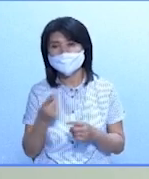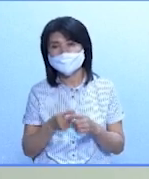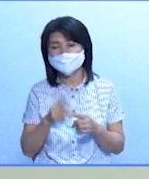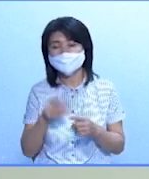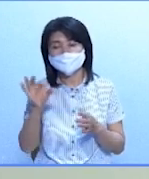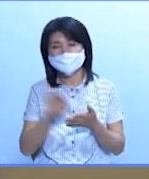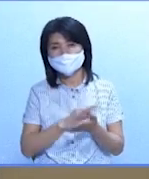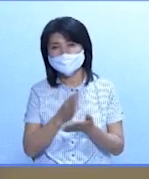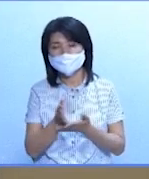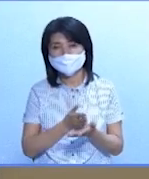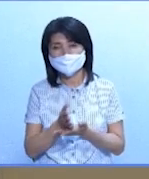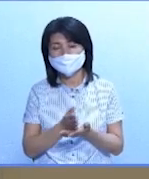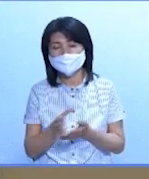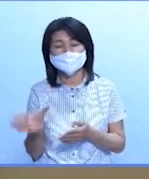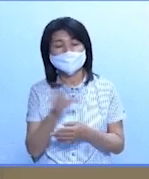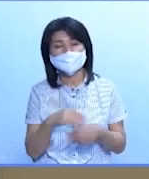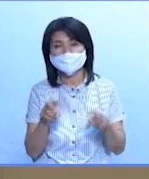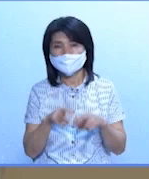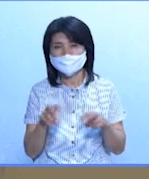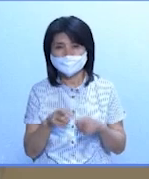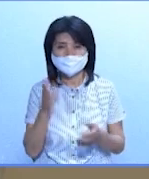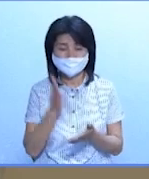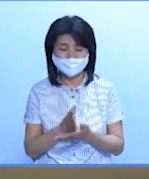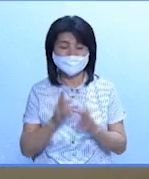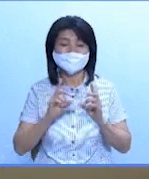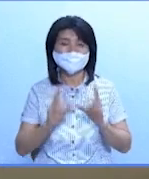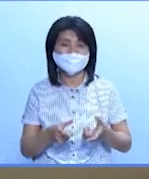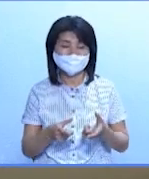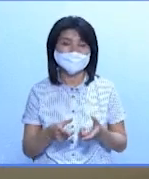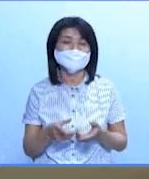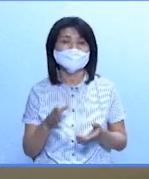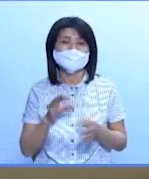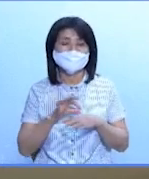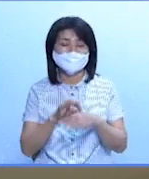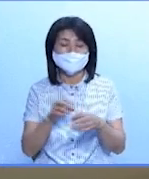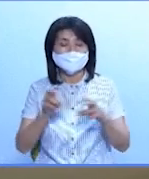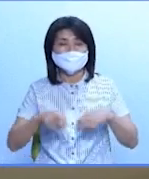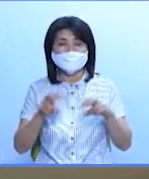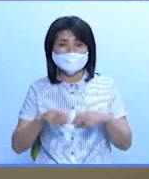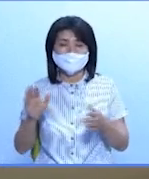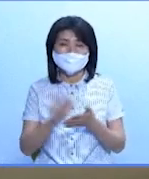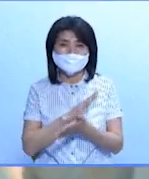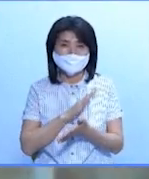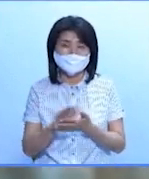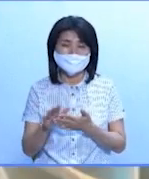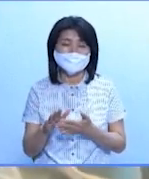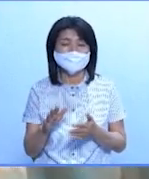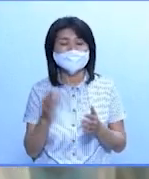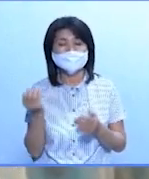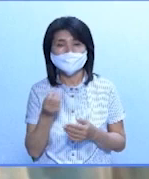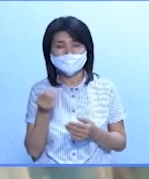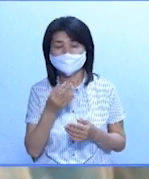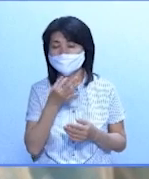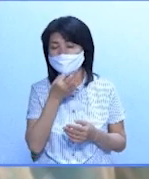на операцию. Все исследования, если есть направление от медучреждения, проводят в лаборатории бесплатно. Кроме этого,